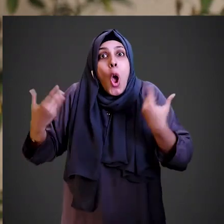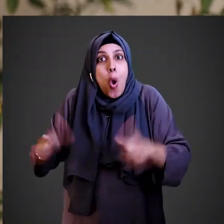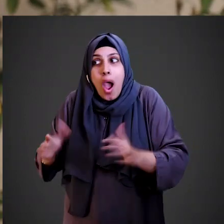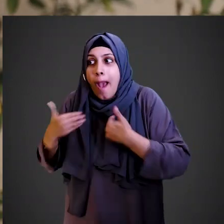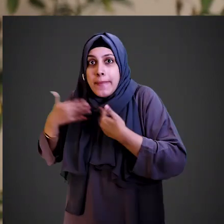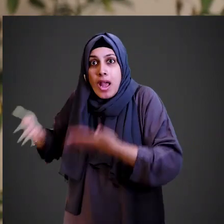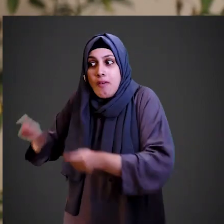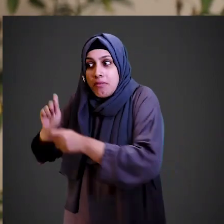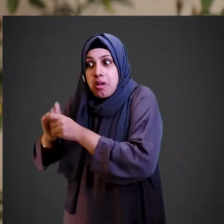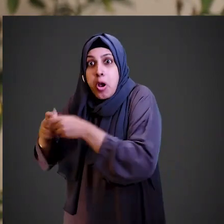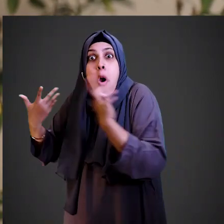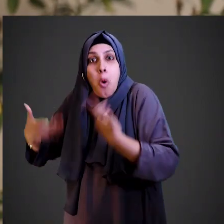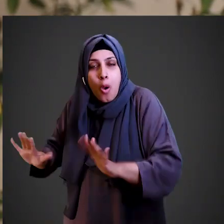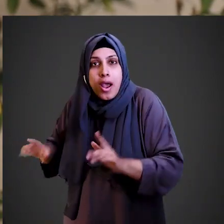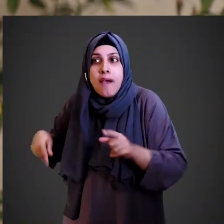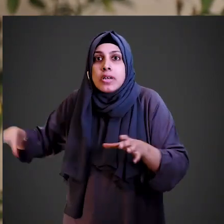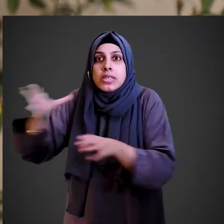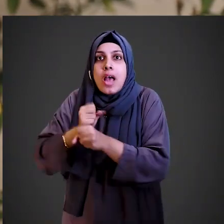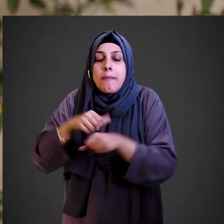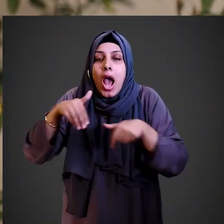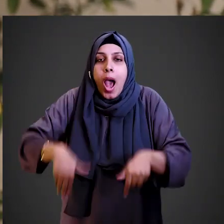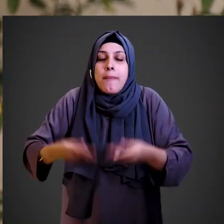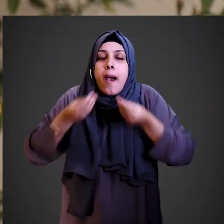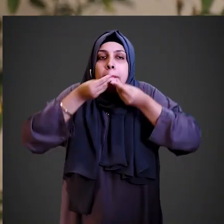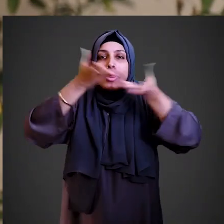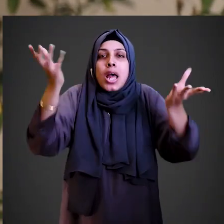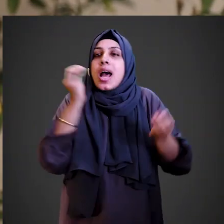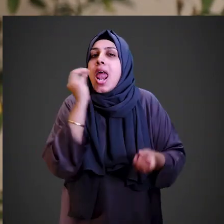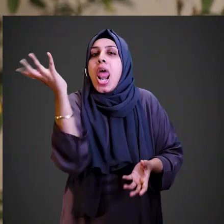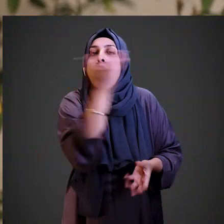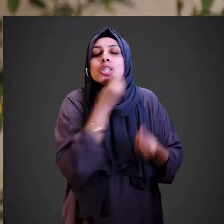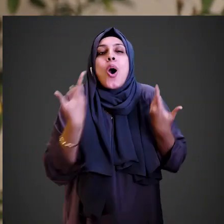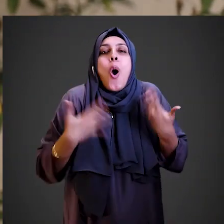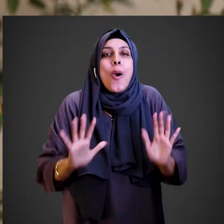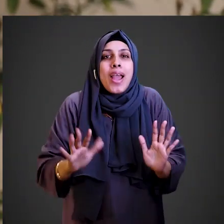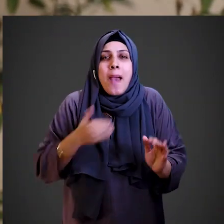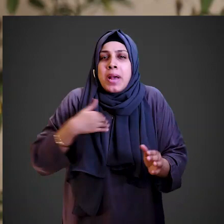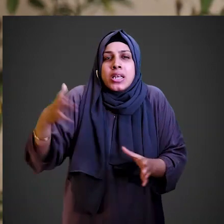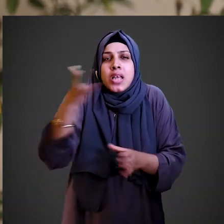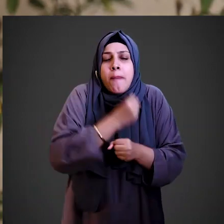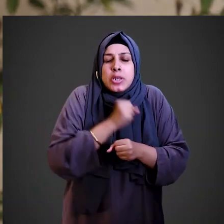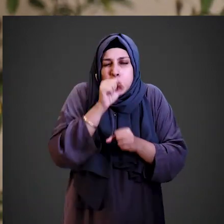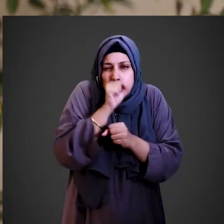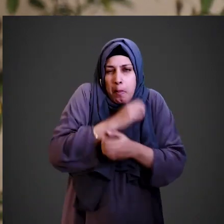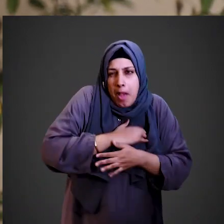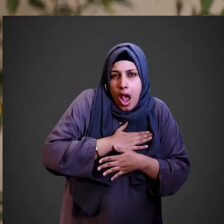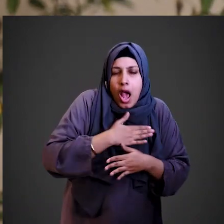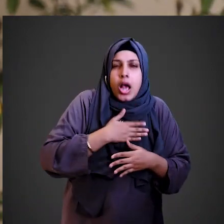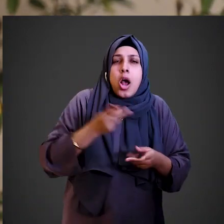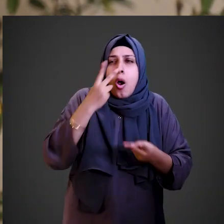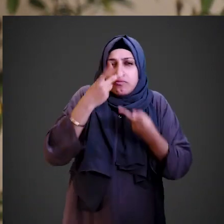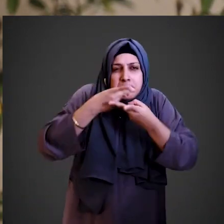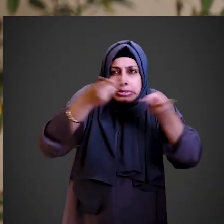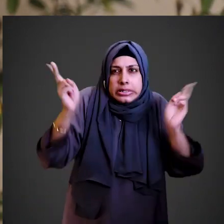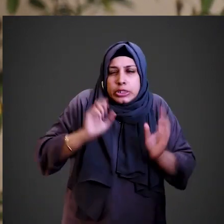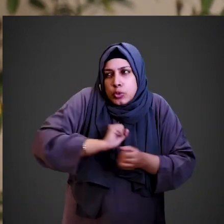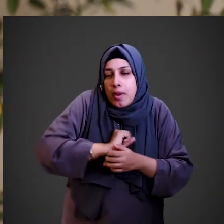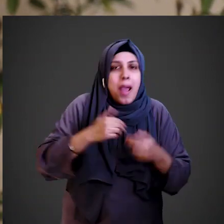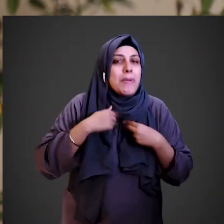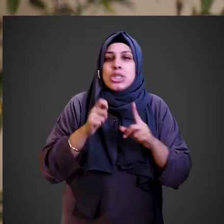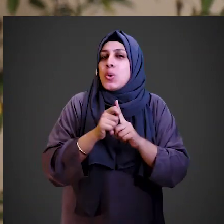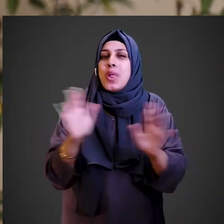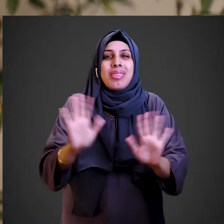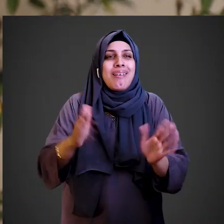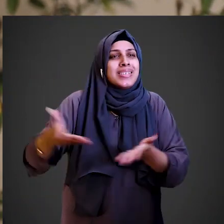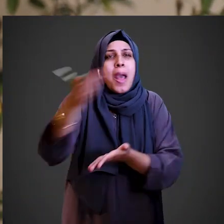ہیں یا میرے احساسات ہیں وہ سب اب ڈکلیئرڈ ہیں، ٹھیک ہے۔ مجھے کسی سے کچھ چھپانے کی وہ نہیں، نہ مجھے کل کو کوئی کسی بھی قسم